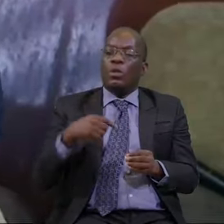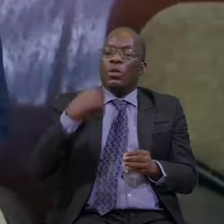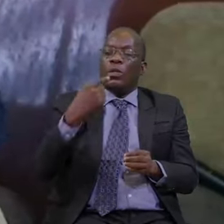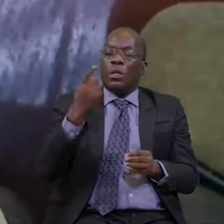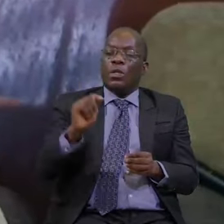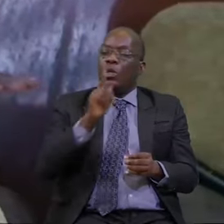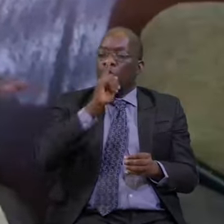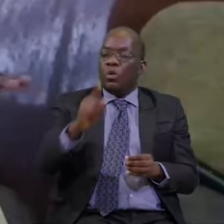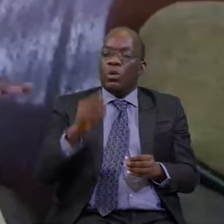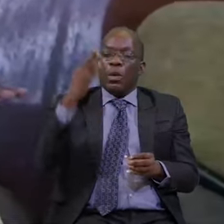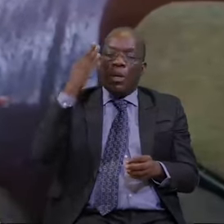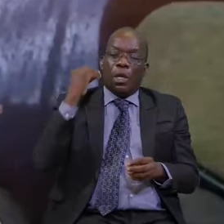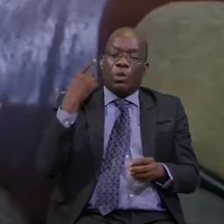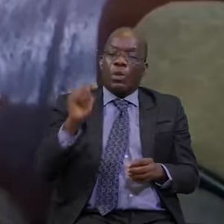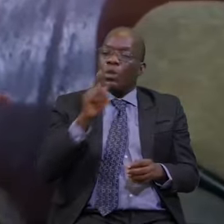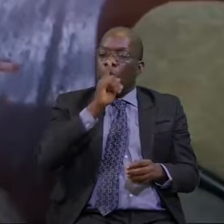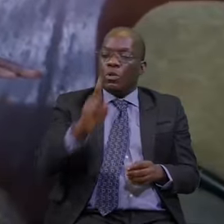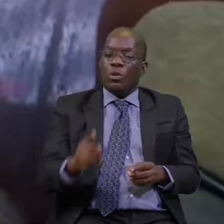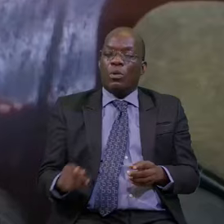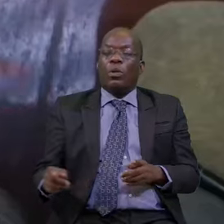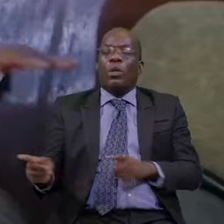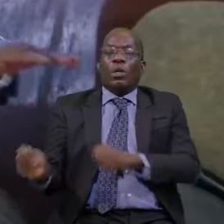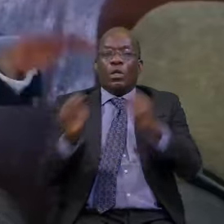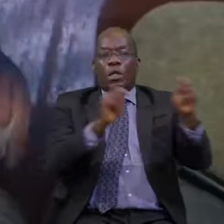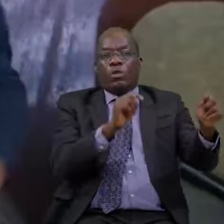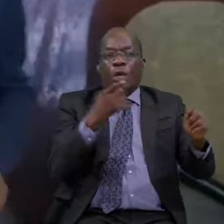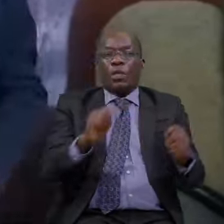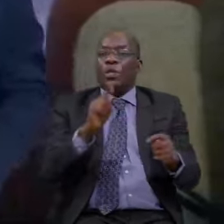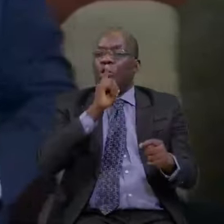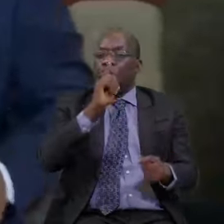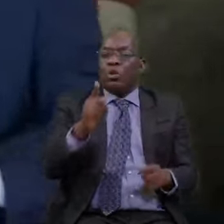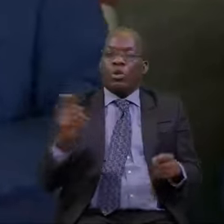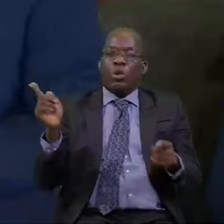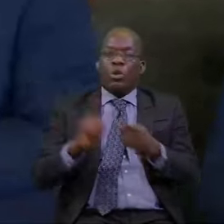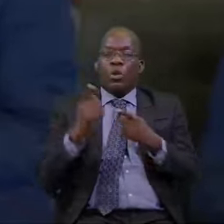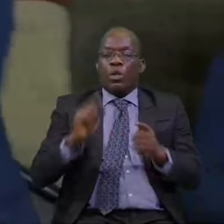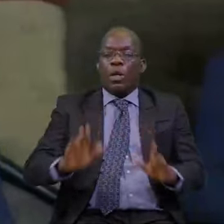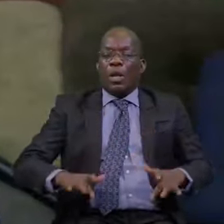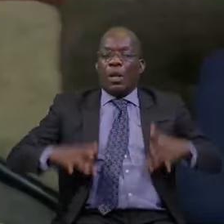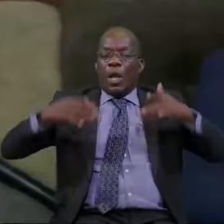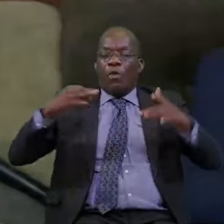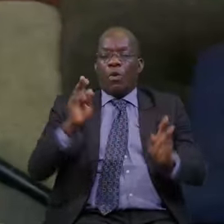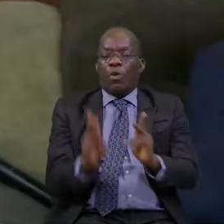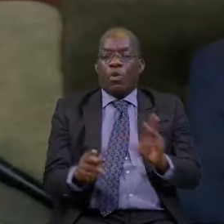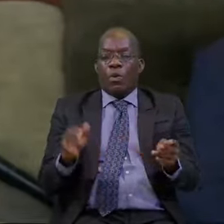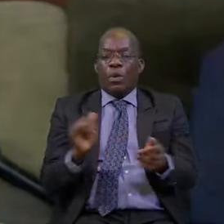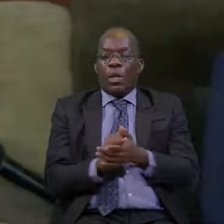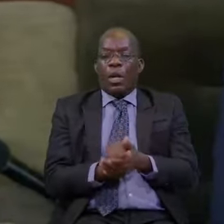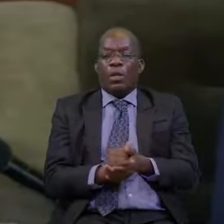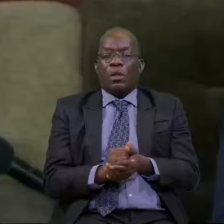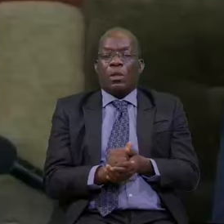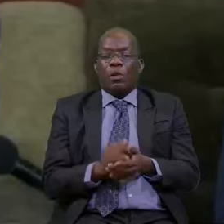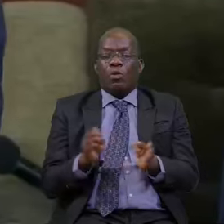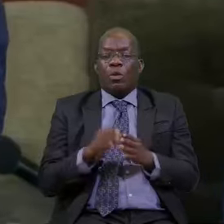Déclarez la vérité. Expérimentez la vérité. Et transférez la vérité à la vie des gens autour de